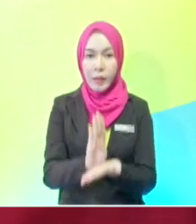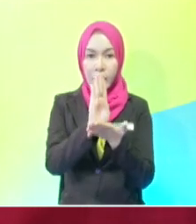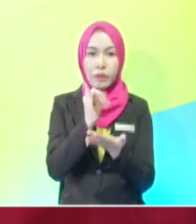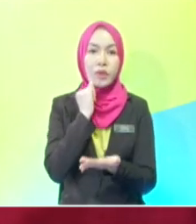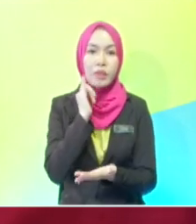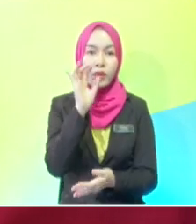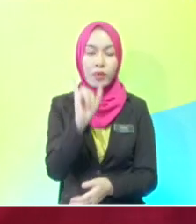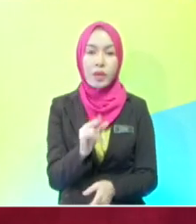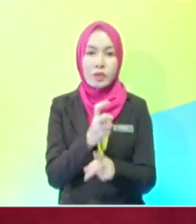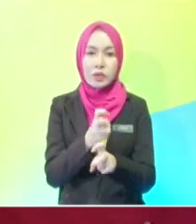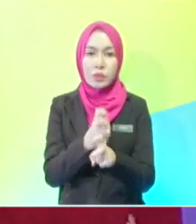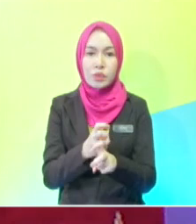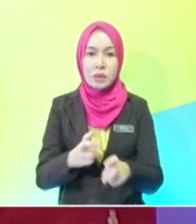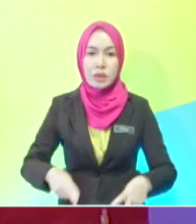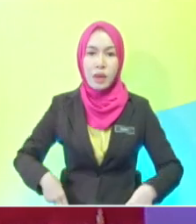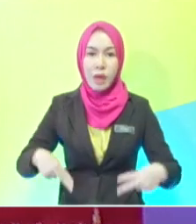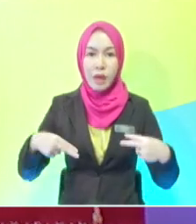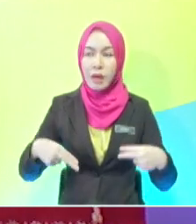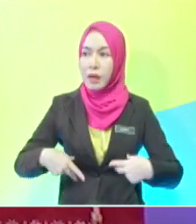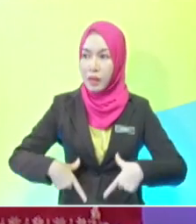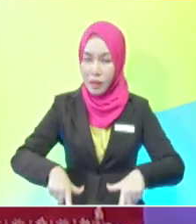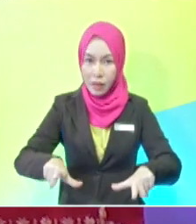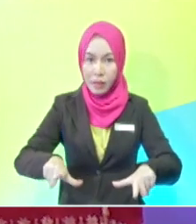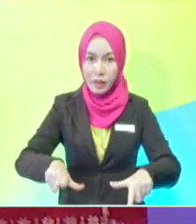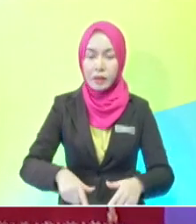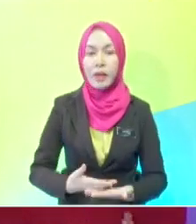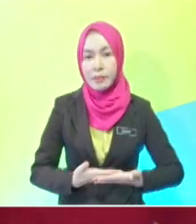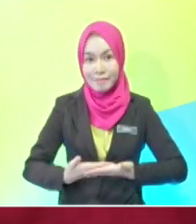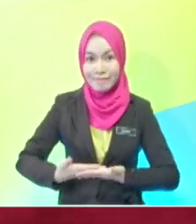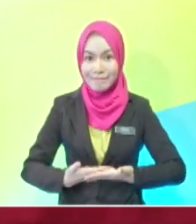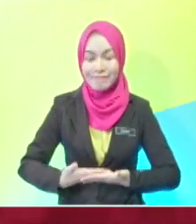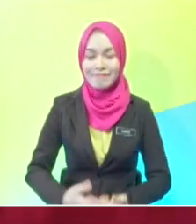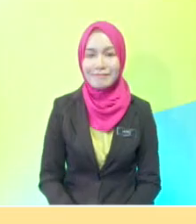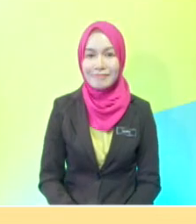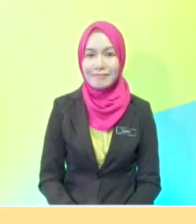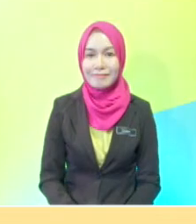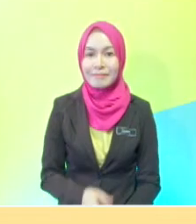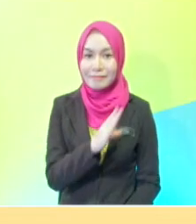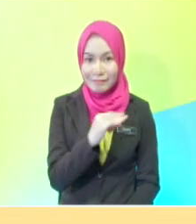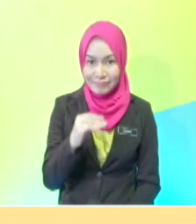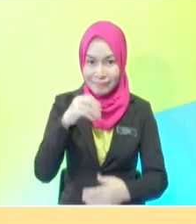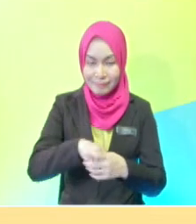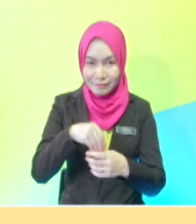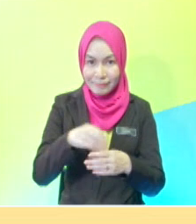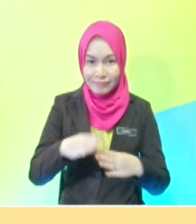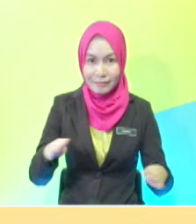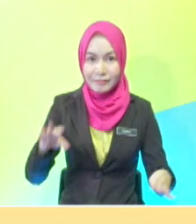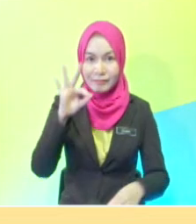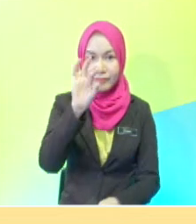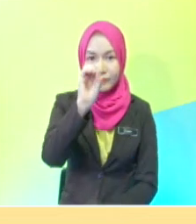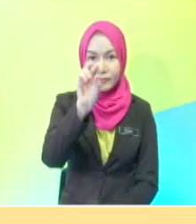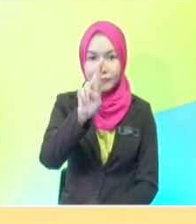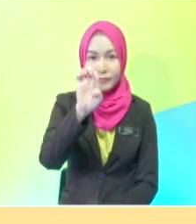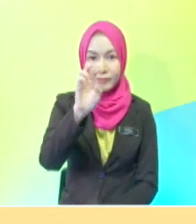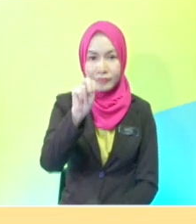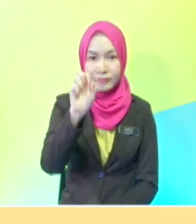suka hamil untuk memperoleh zuriat dalam bidang forensi juga dalam bidang forensi pula kita